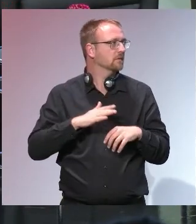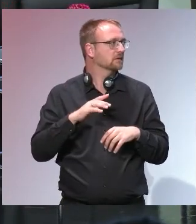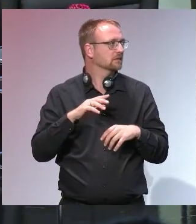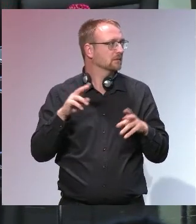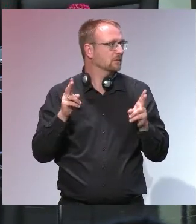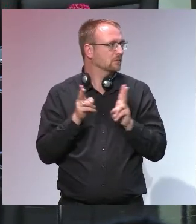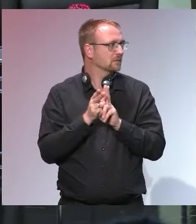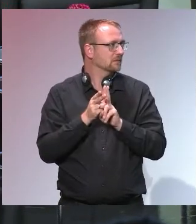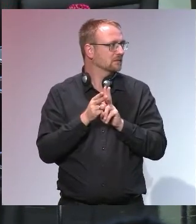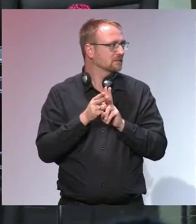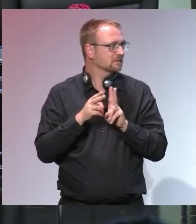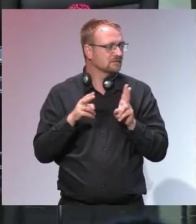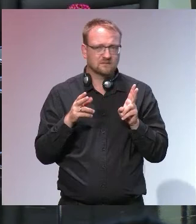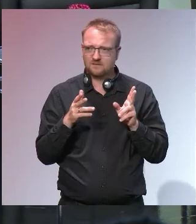kurz,